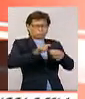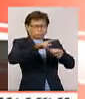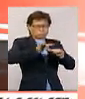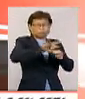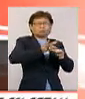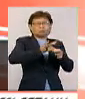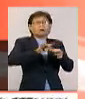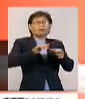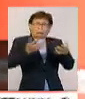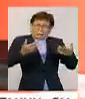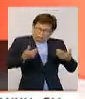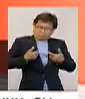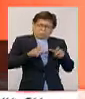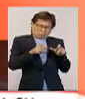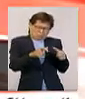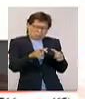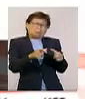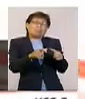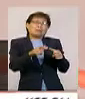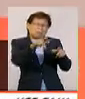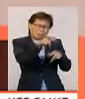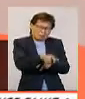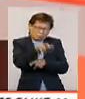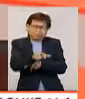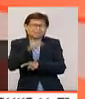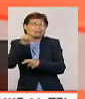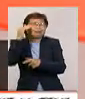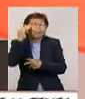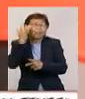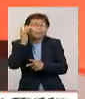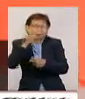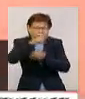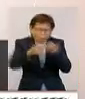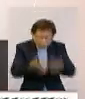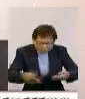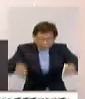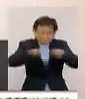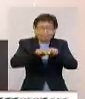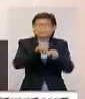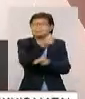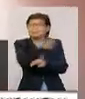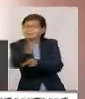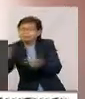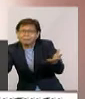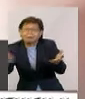wujud golongan-golongan manusia yang tidak tahu membawa nilai diri, dan akhirnya wujudnya